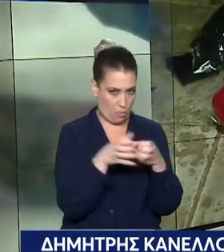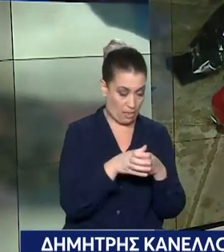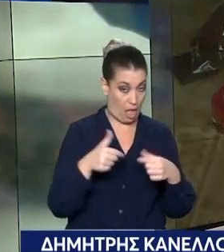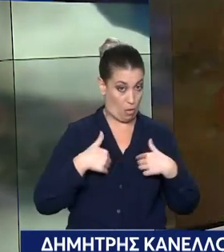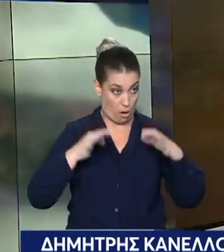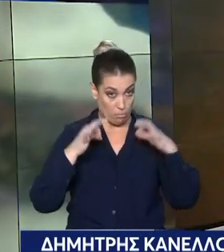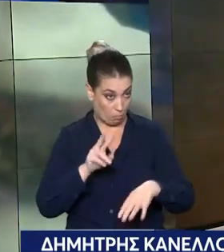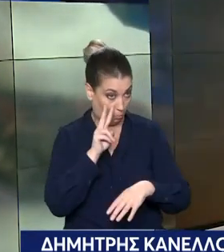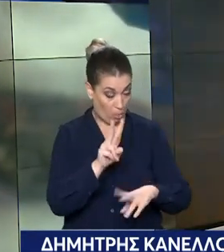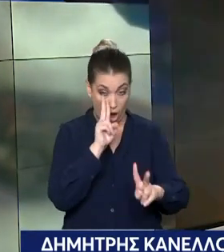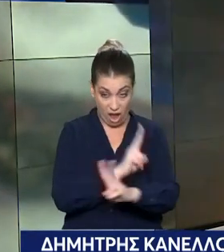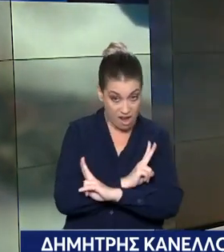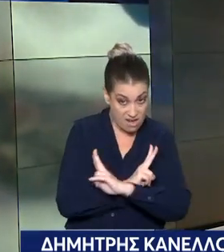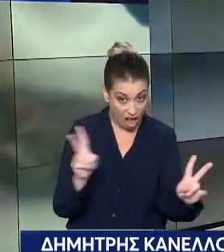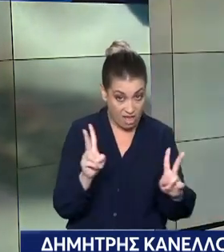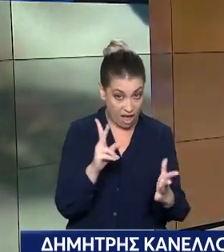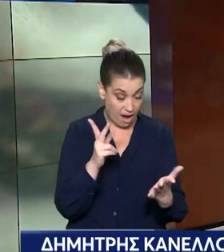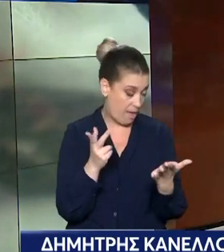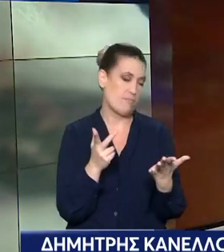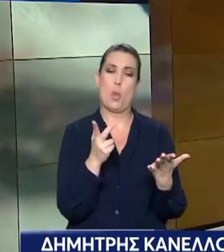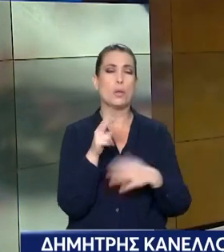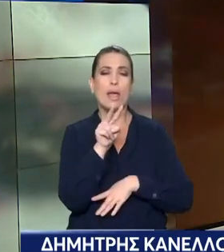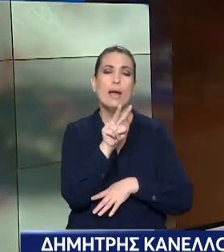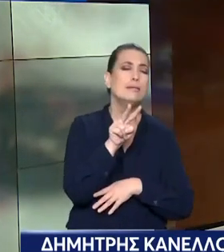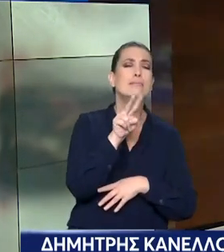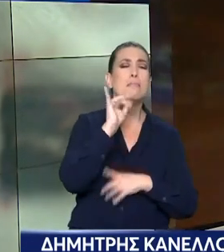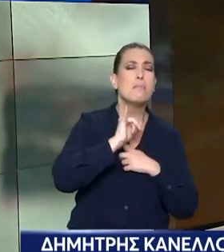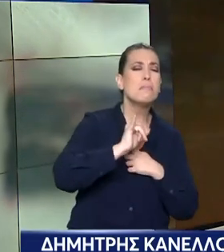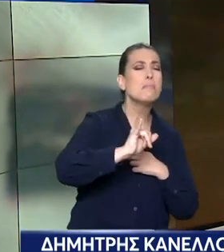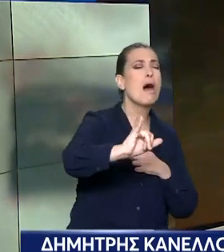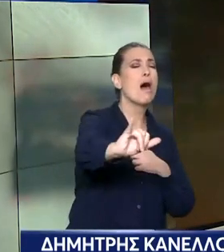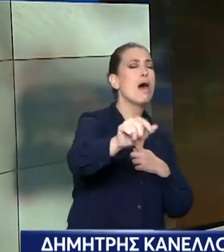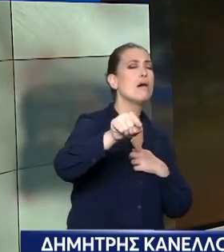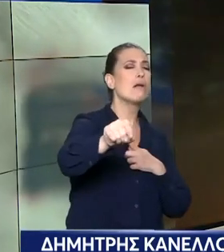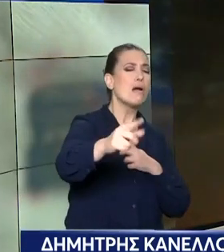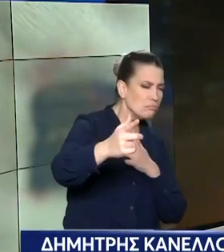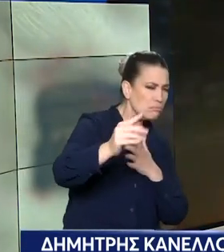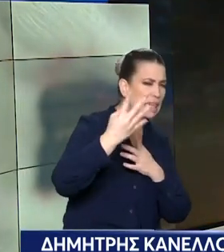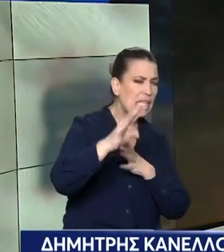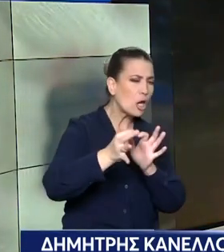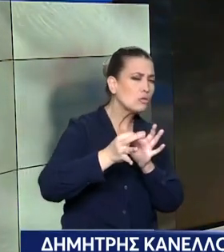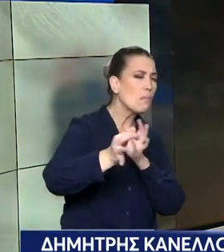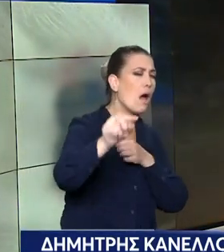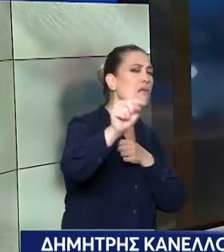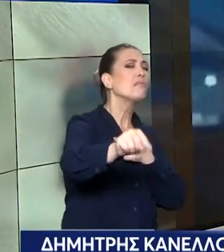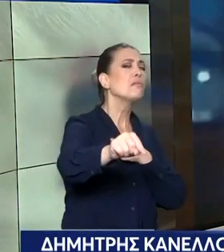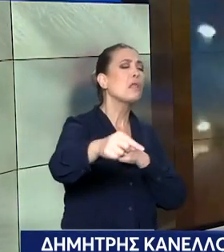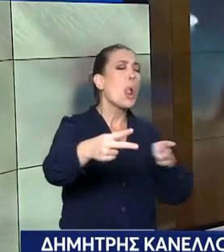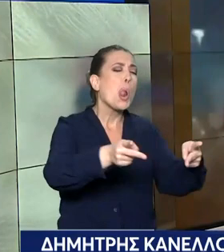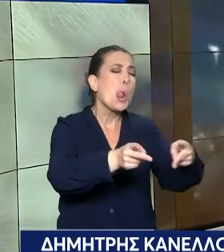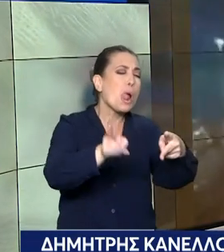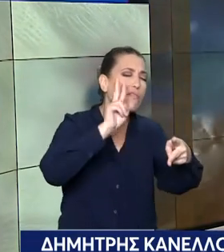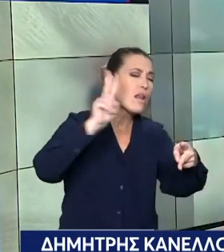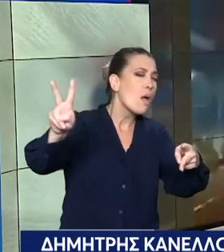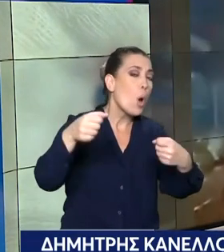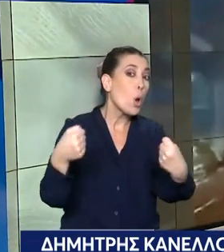γνωρίζουμε τίποτα περισσότερο από τη θέση που βρισκόμασταν, πέραν από την δυσοσμία. Κύριε Κανελόπουλε, αυτό το οποίο ακούμε είναι ότι μέσα